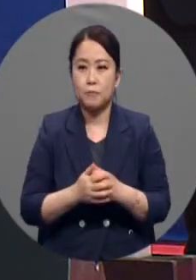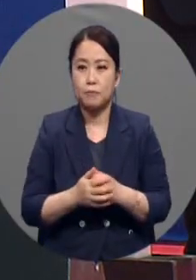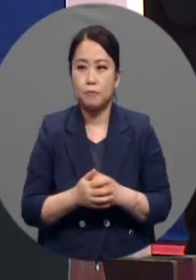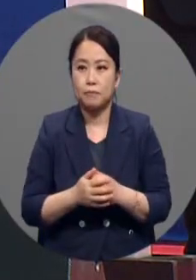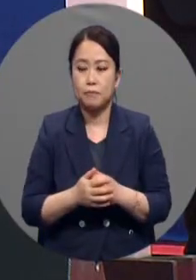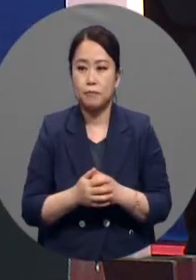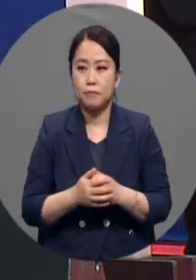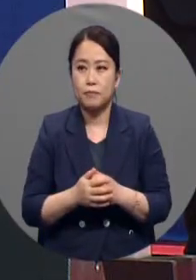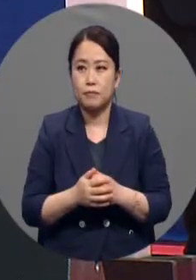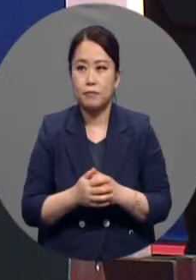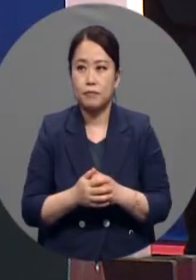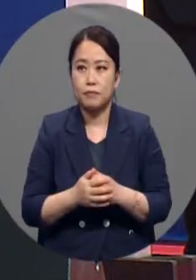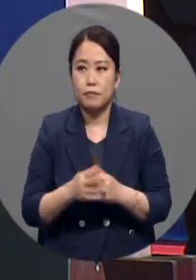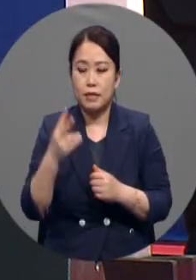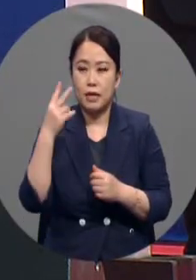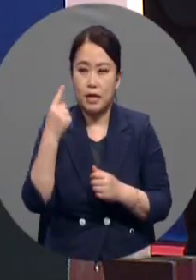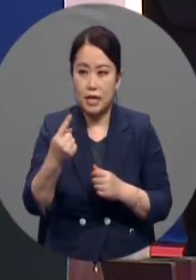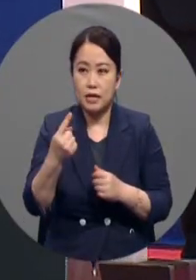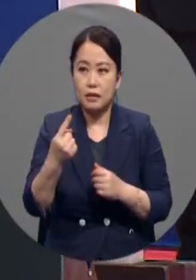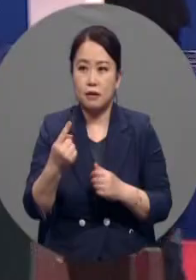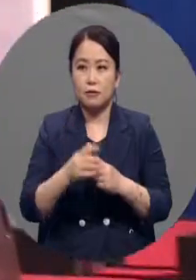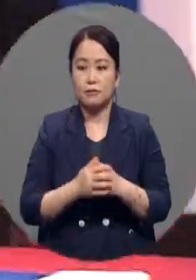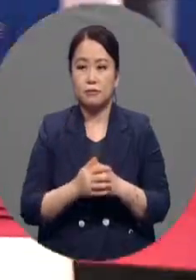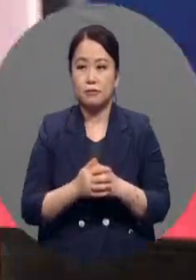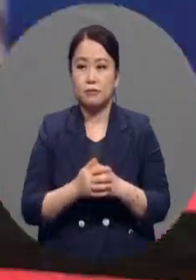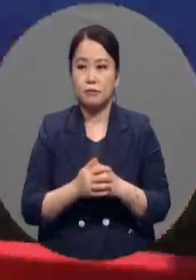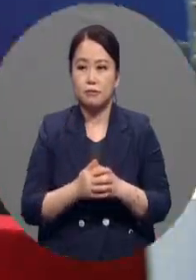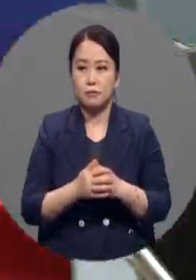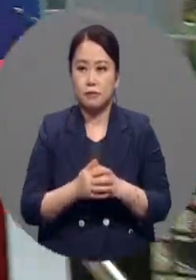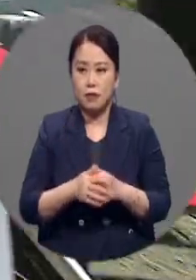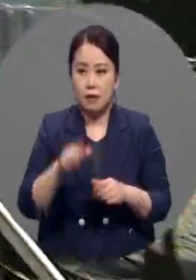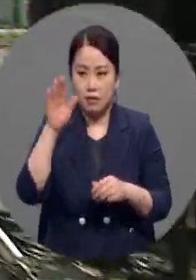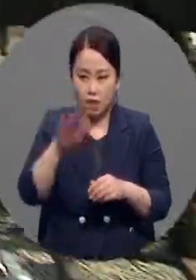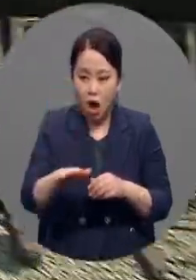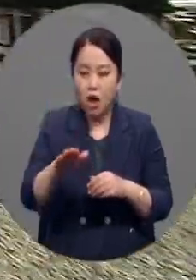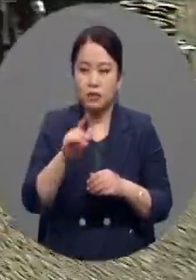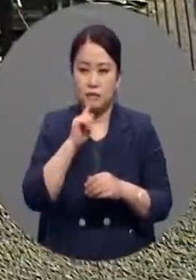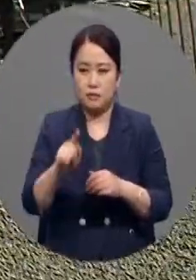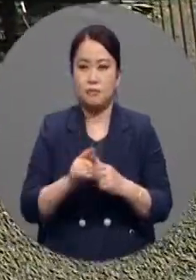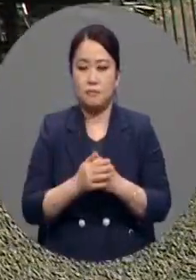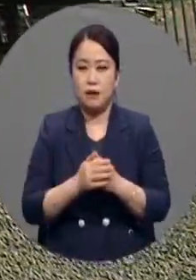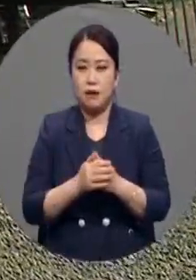3 2 에 합시